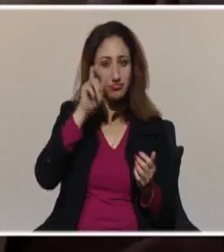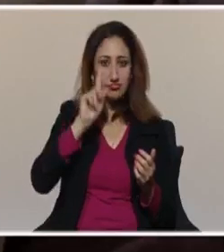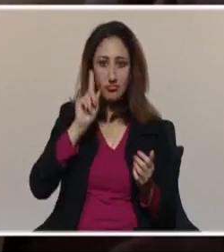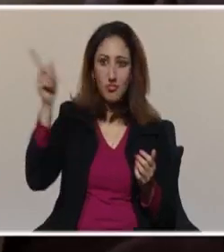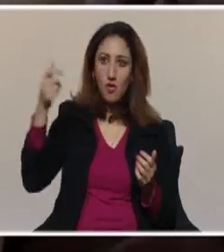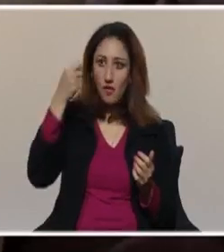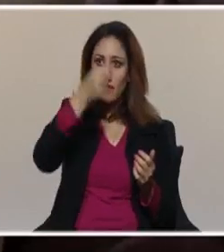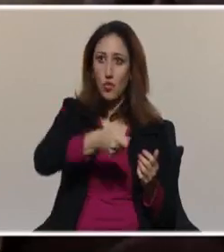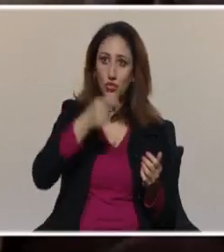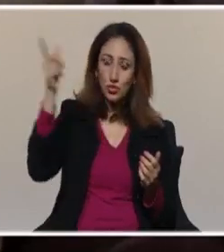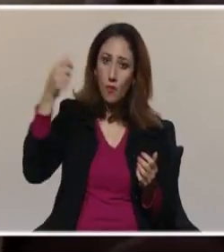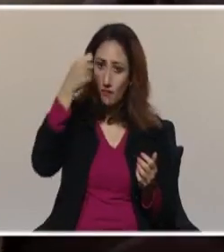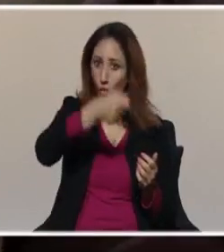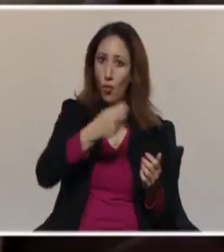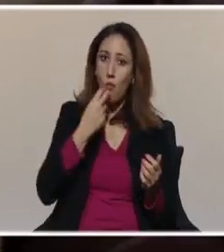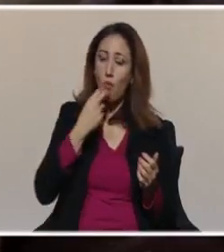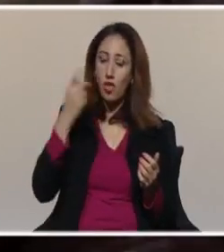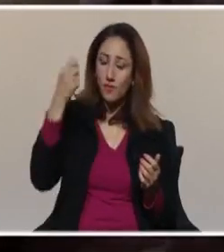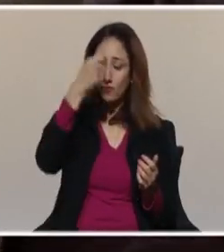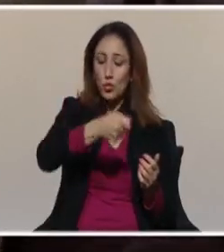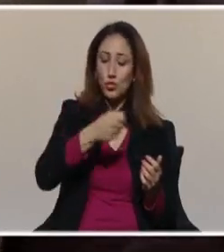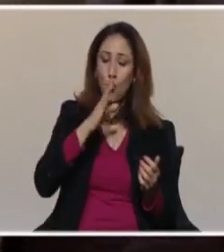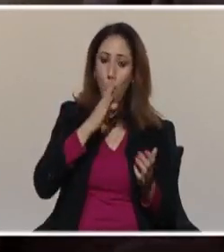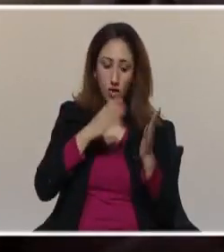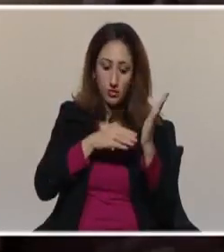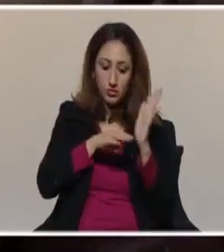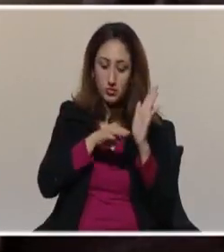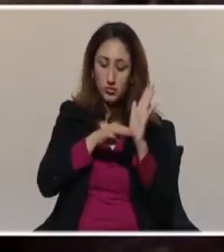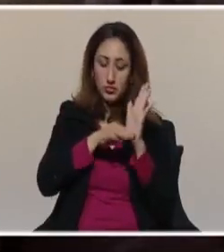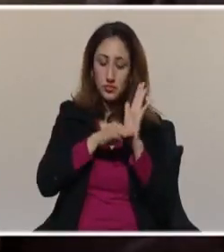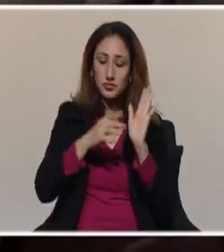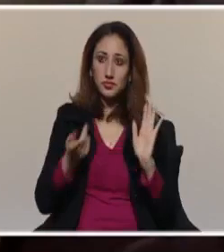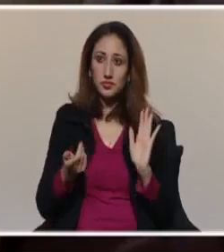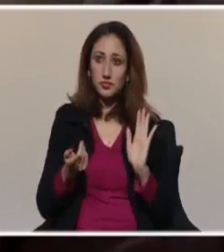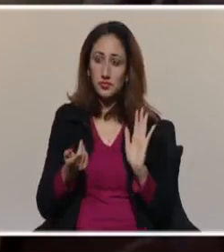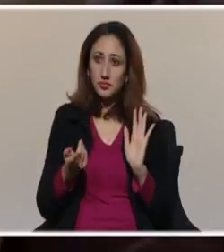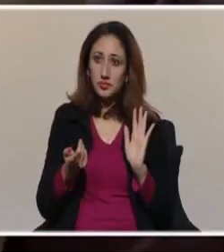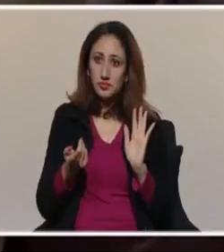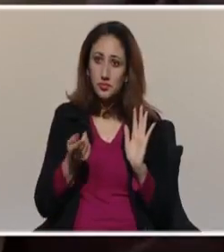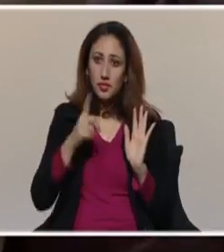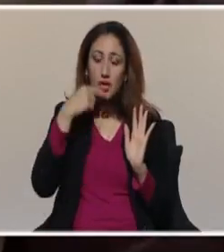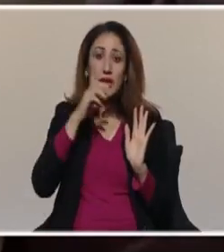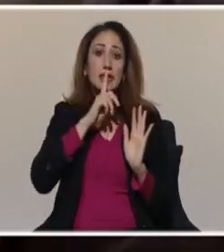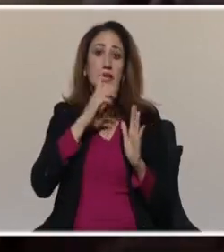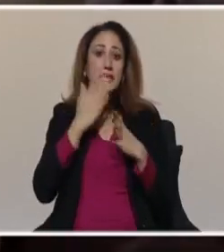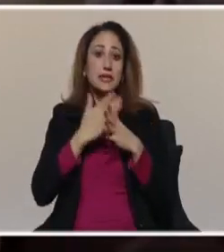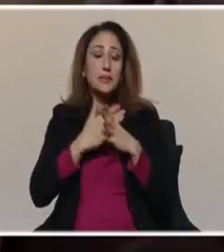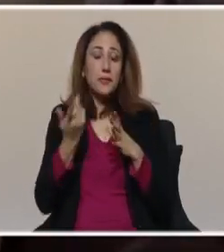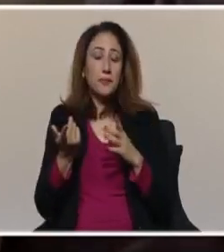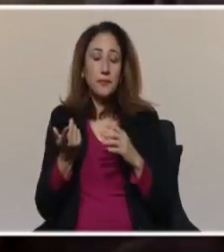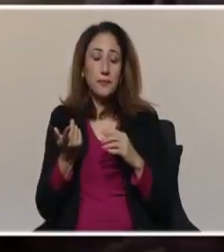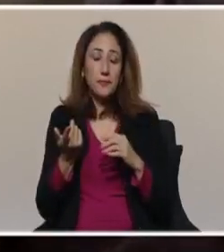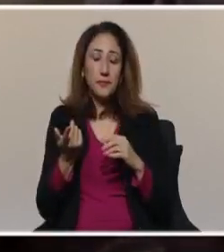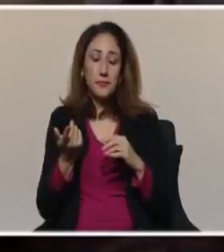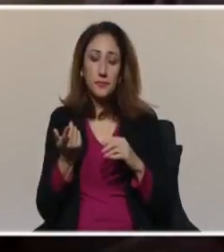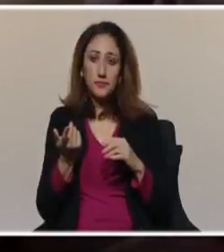لها. هو دافع لها كذا موقف ومعانا كل حاجه ليها دليلها. طب ليه استاذ هاني ساكت؟ برضه ما سالتش حضرتك. ليه ساكت؟